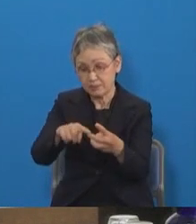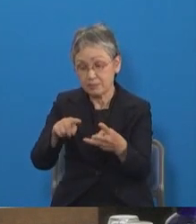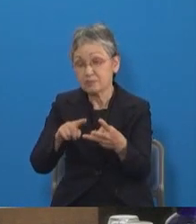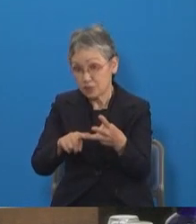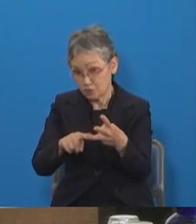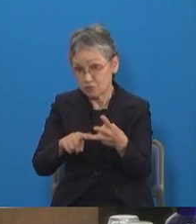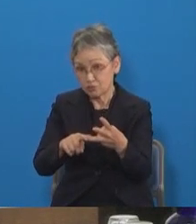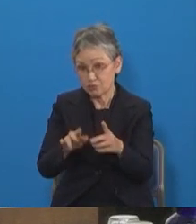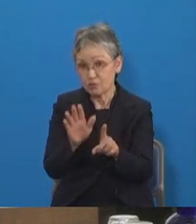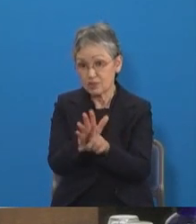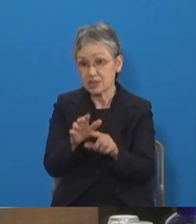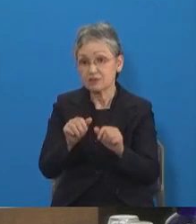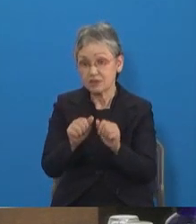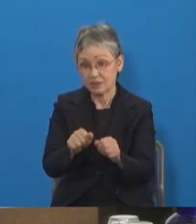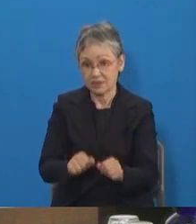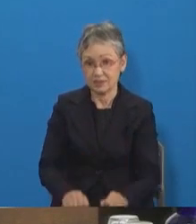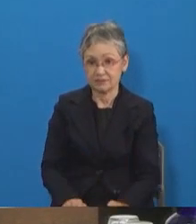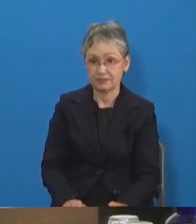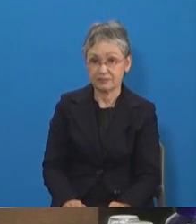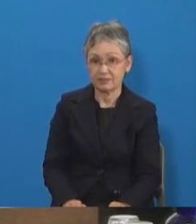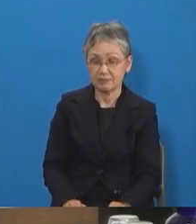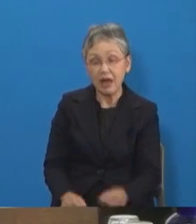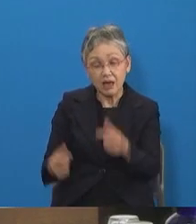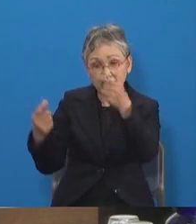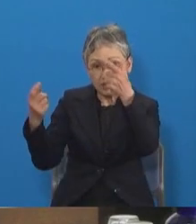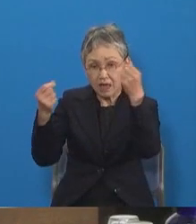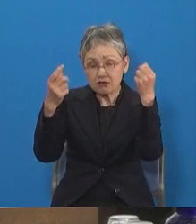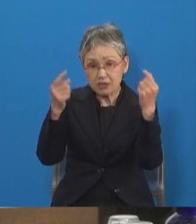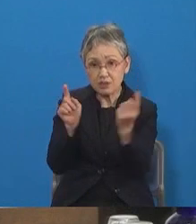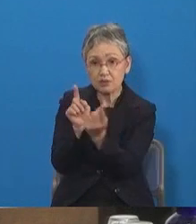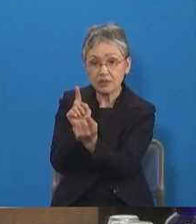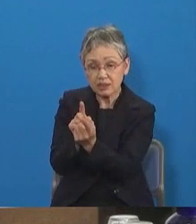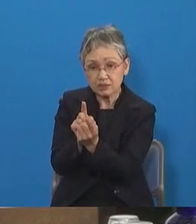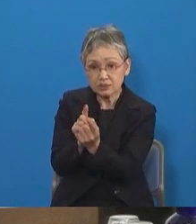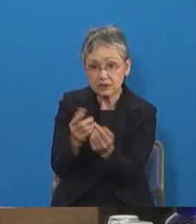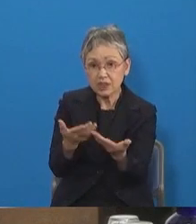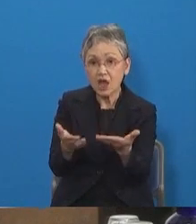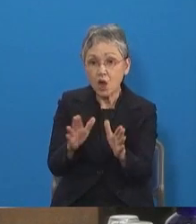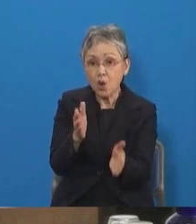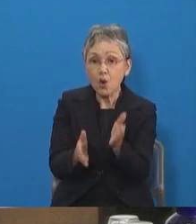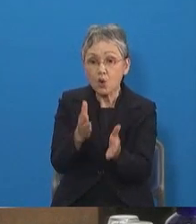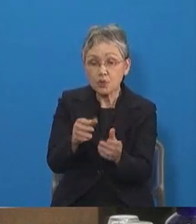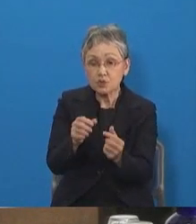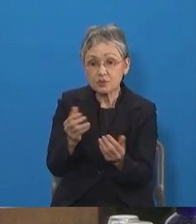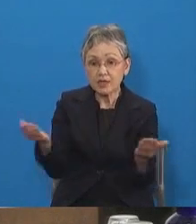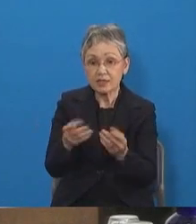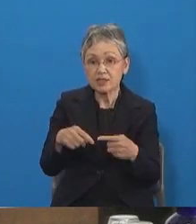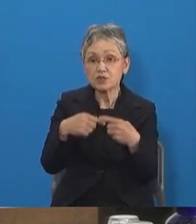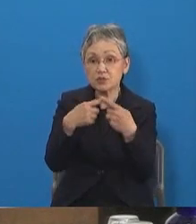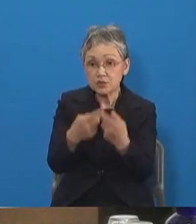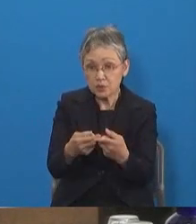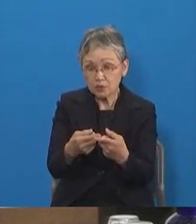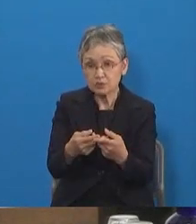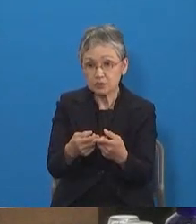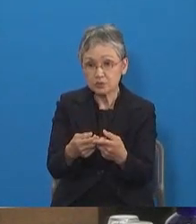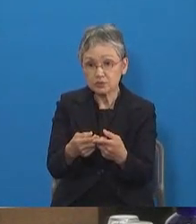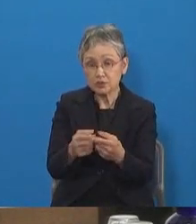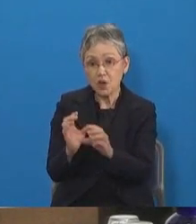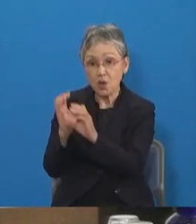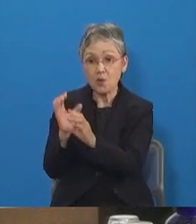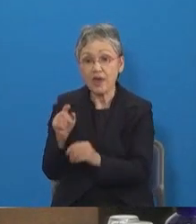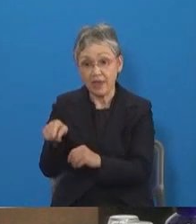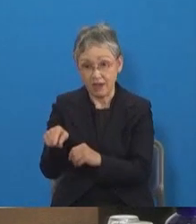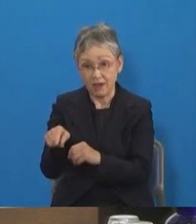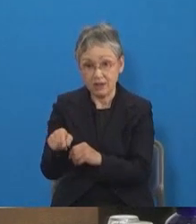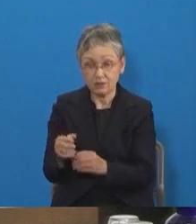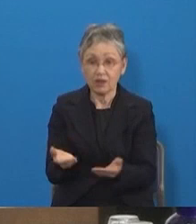係機関との連携のもと、主に学生を対象とした保育園就職フェアの開催、潜在保育士等の職業紹介など